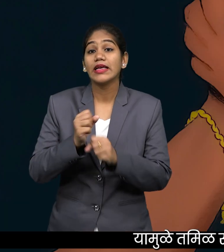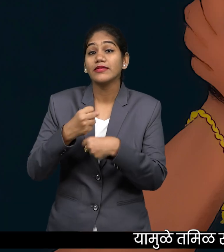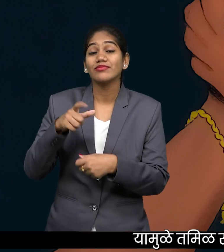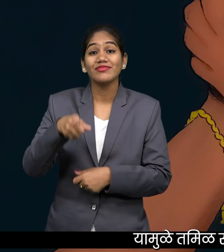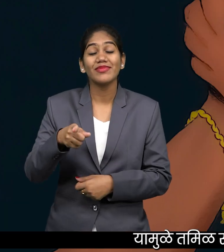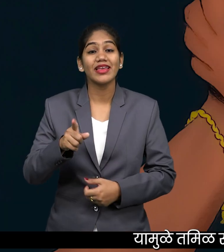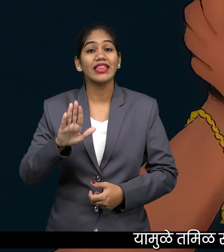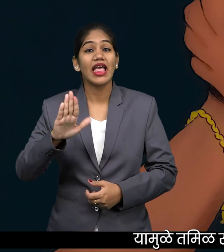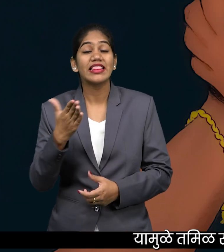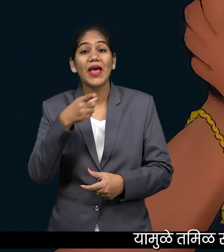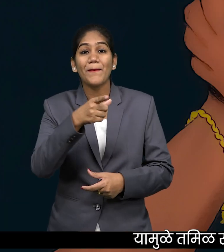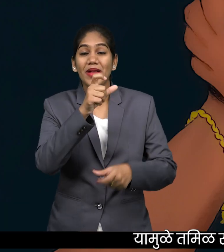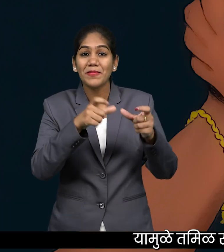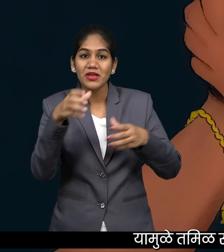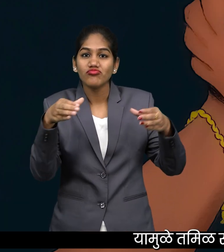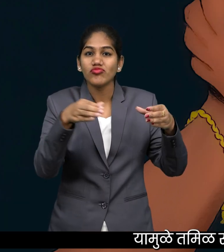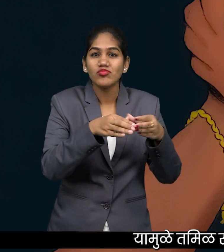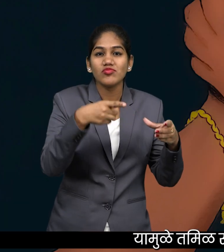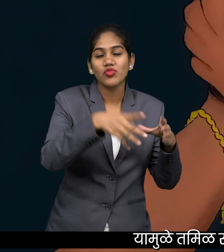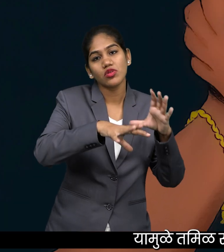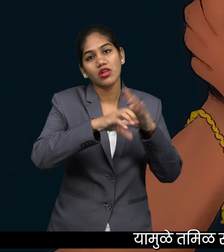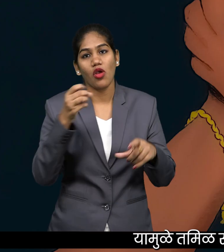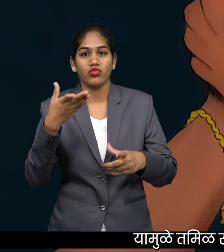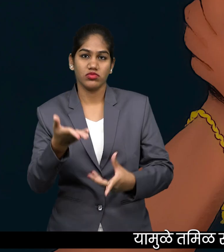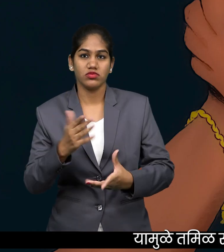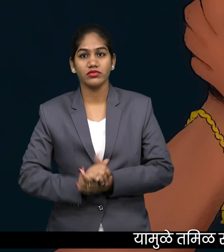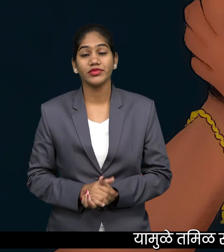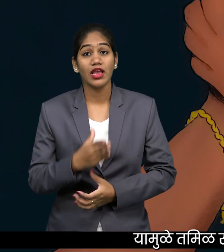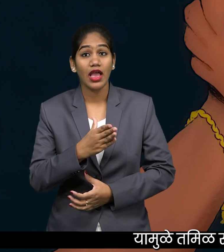यामुळे तमिळ समाजाला डावलल्यासारखे झाले